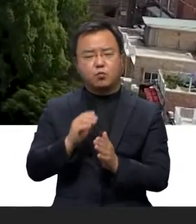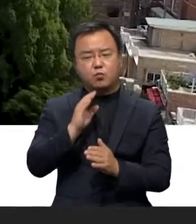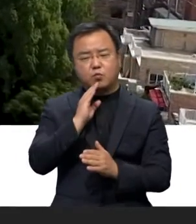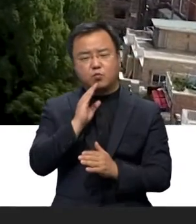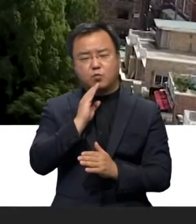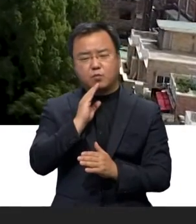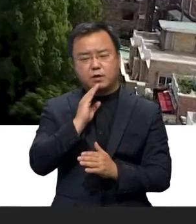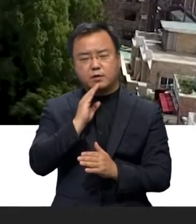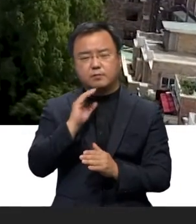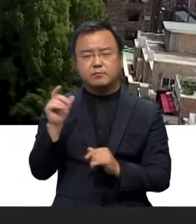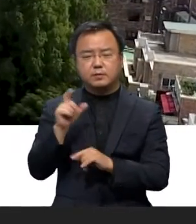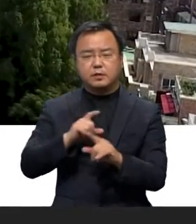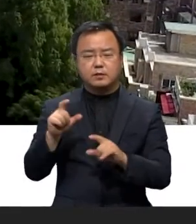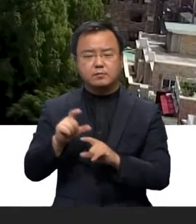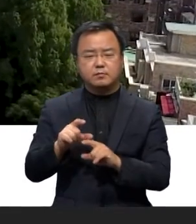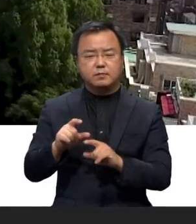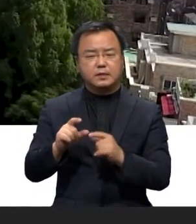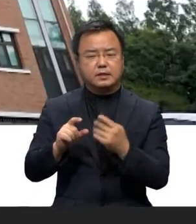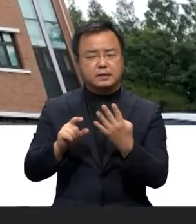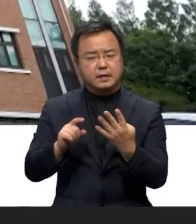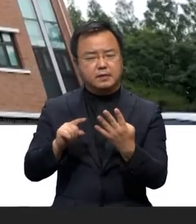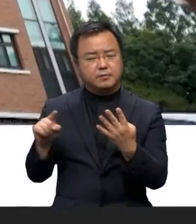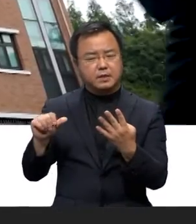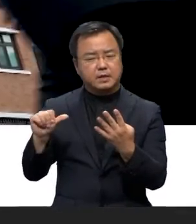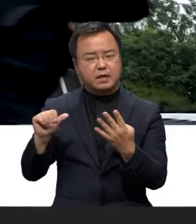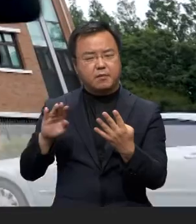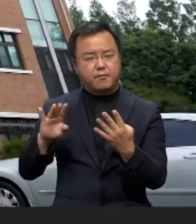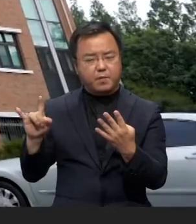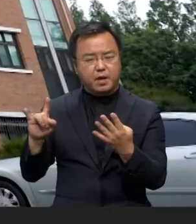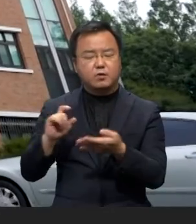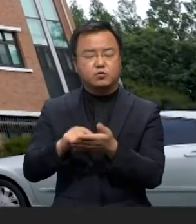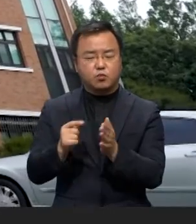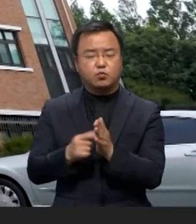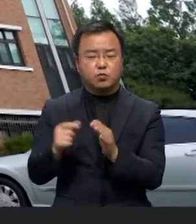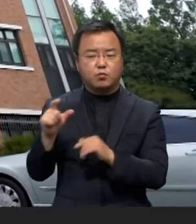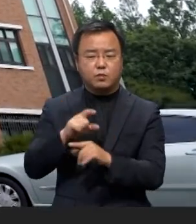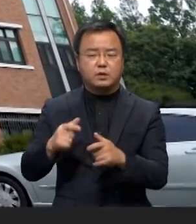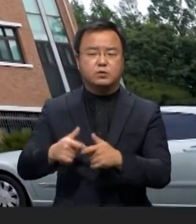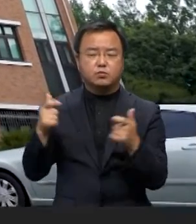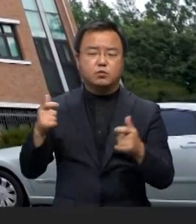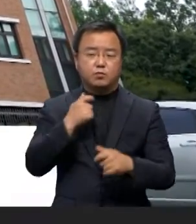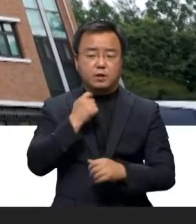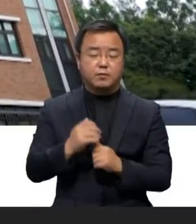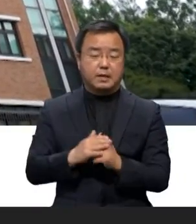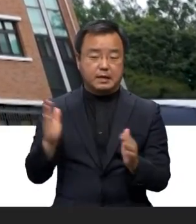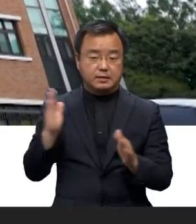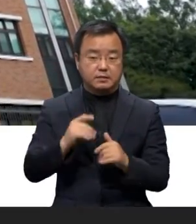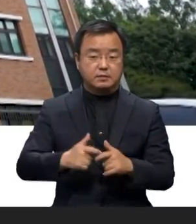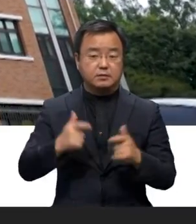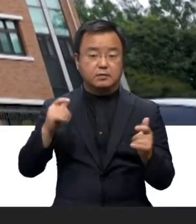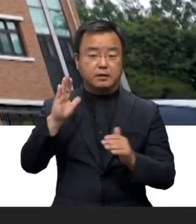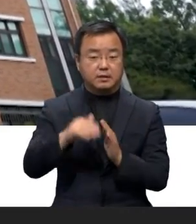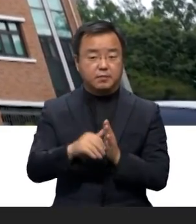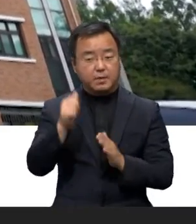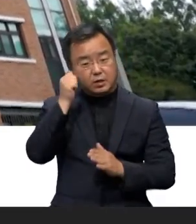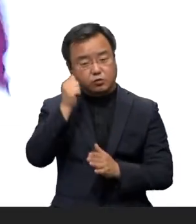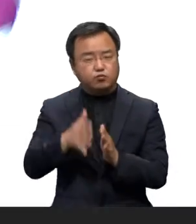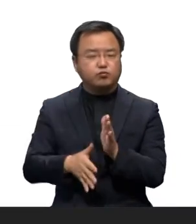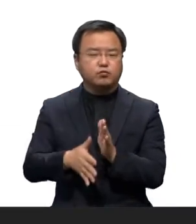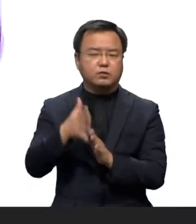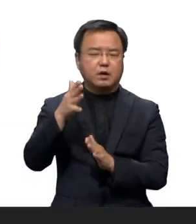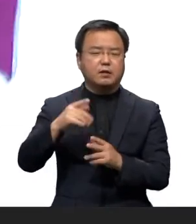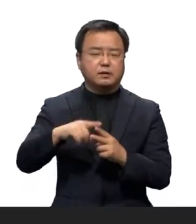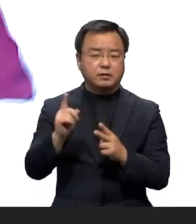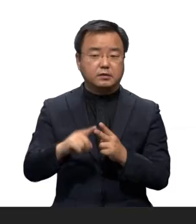이걸 4~5배 이상으로 확대하고자 일단은 생각을 하고 있고요. 예. 학생이 늘어나면서 많은 학생들을 수용할 기숙사 같은